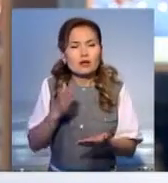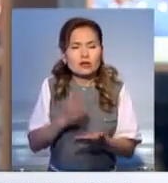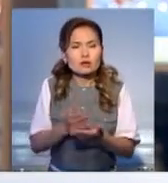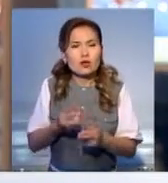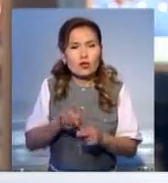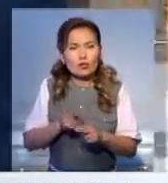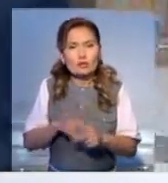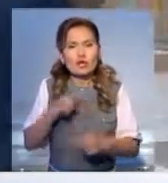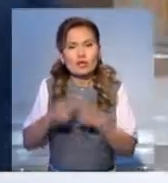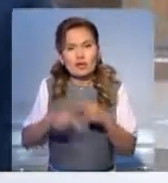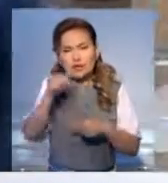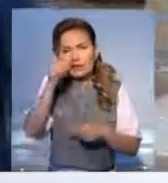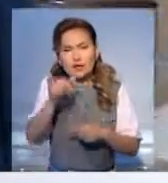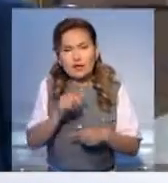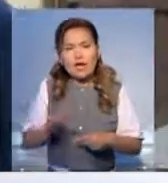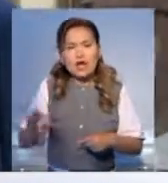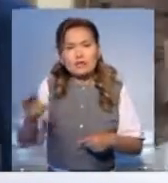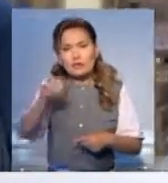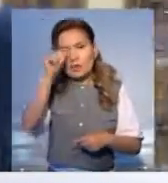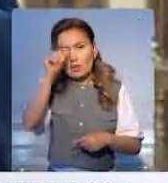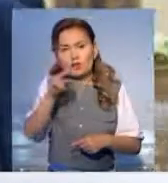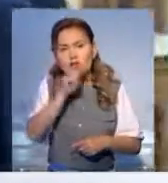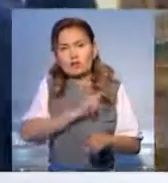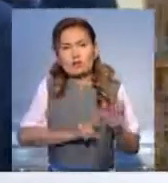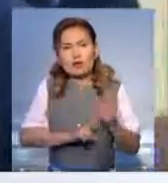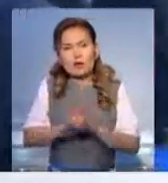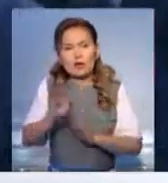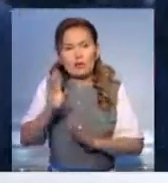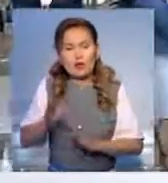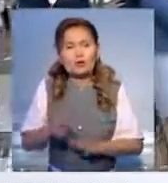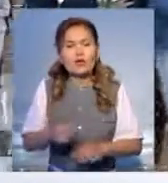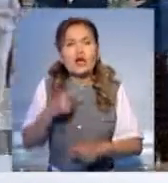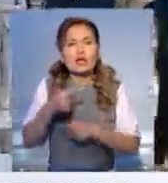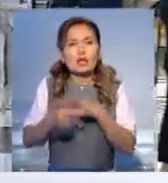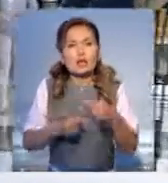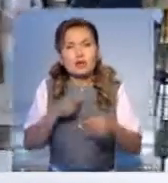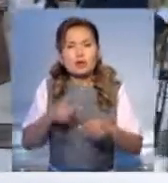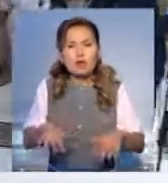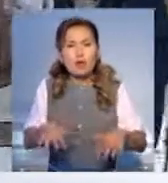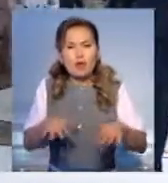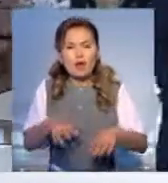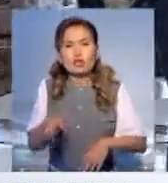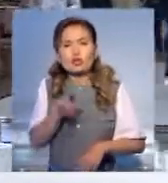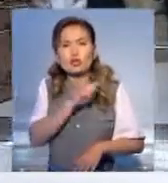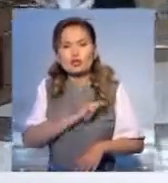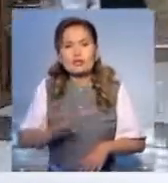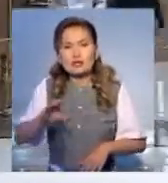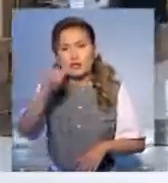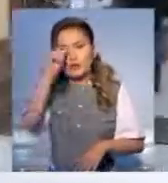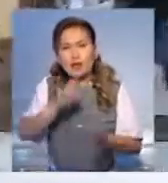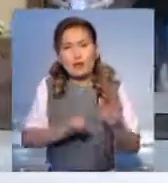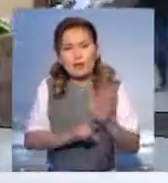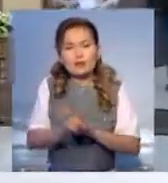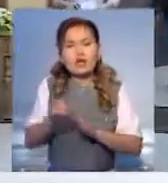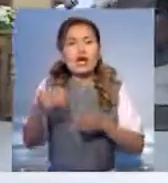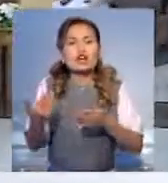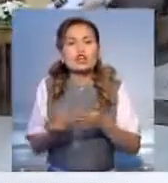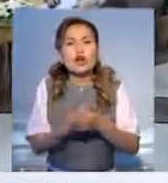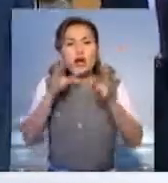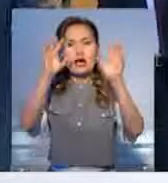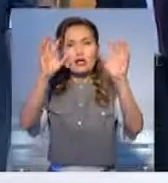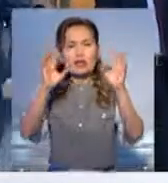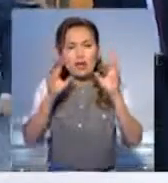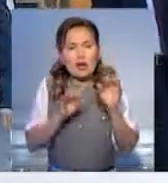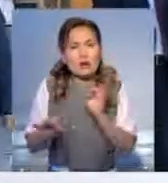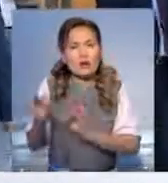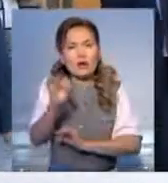келесі кезеңге кірісеміз. Келесі сессияның жұмысы 42 айында басталады. Күзде қос палатының депутаттары жаңа заң жобаларын талқылауға